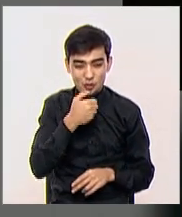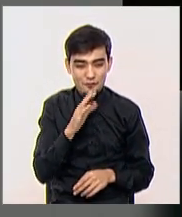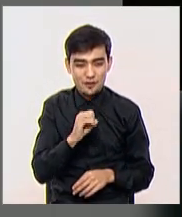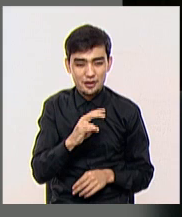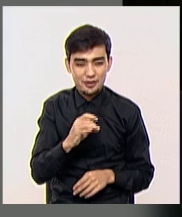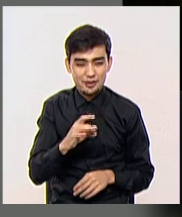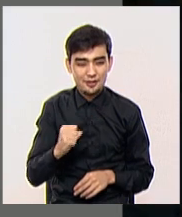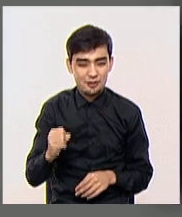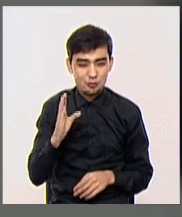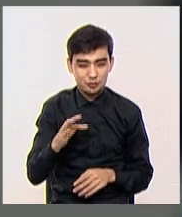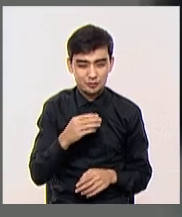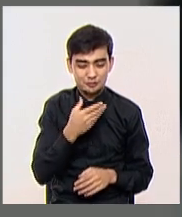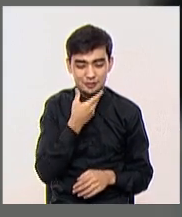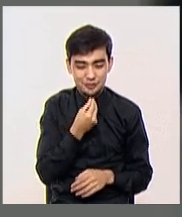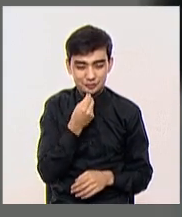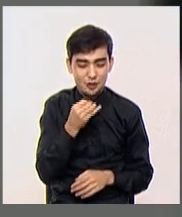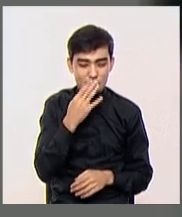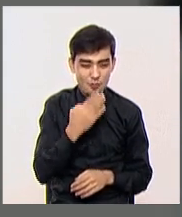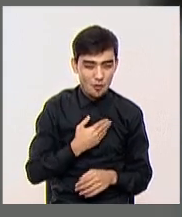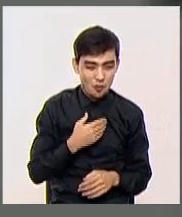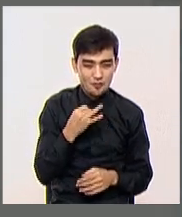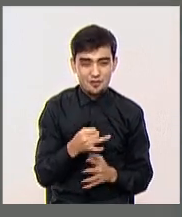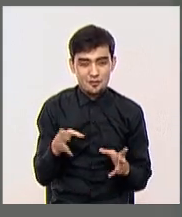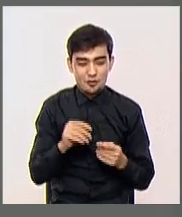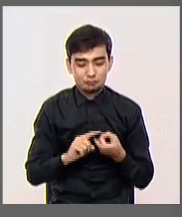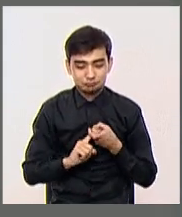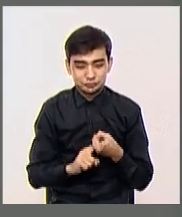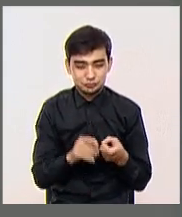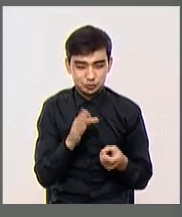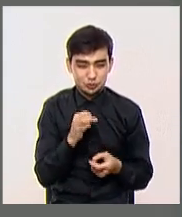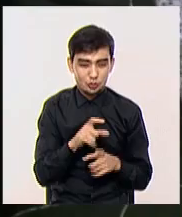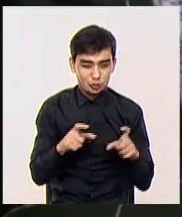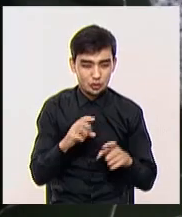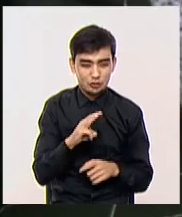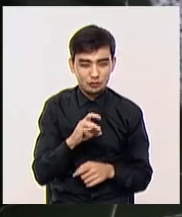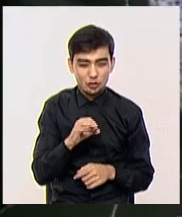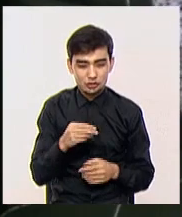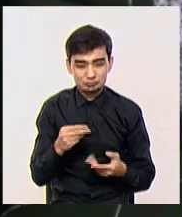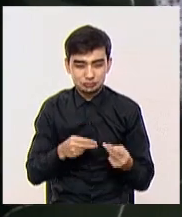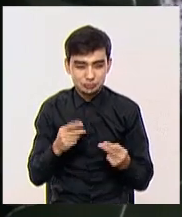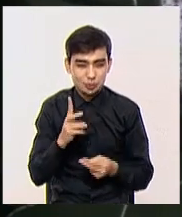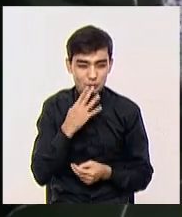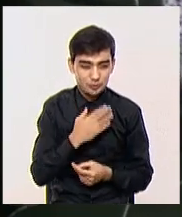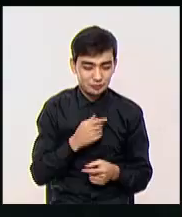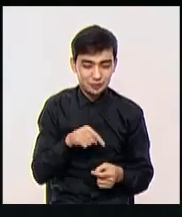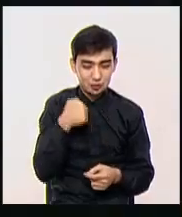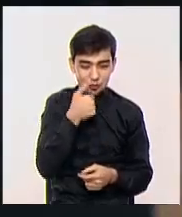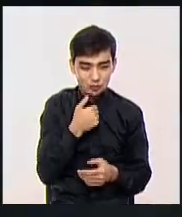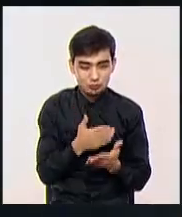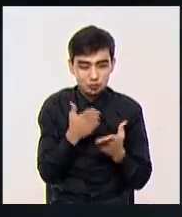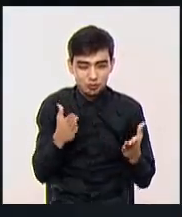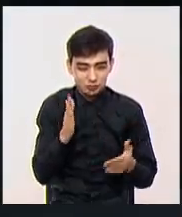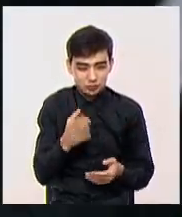планета, отвечающая за красоту, любовь и тягу к прекрасному. В фаворитах будут люди творческих профессий. Больше времени в этот год астрологи